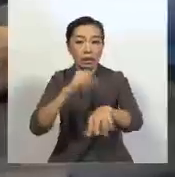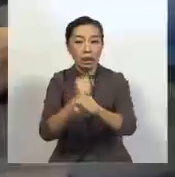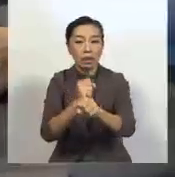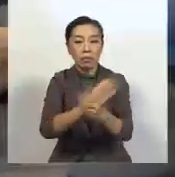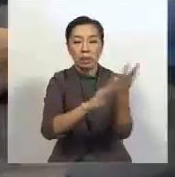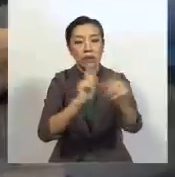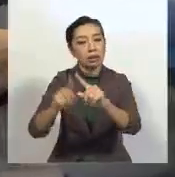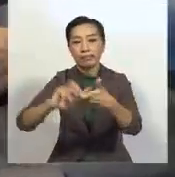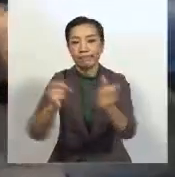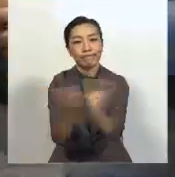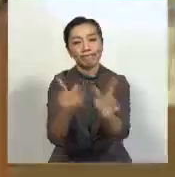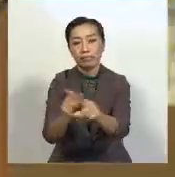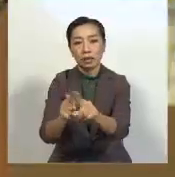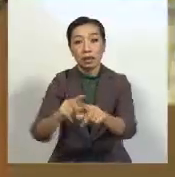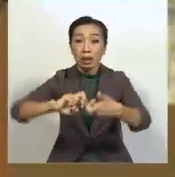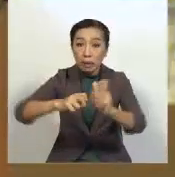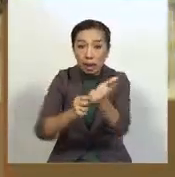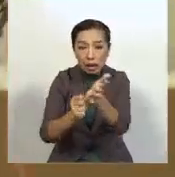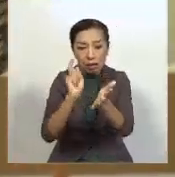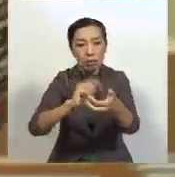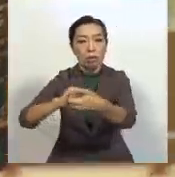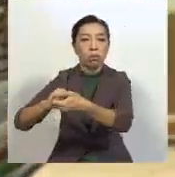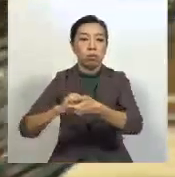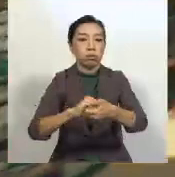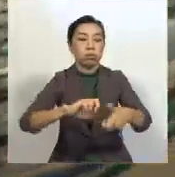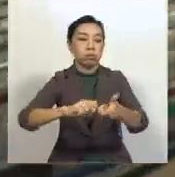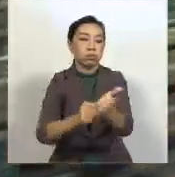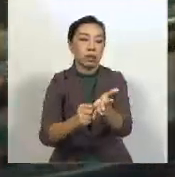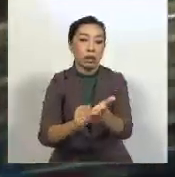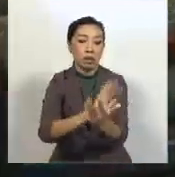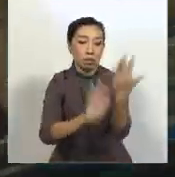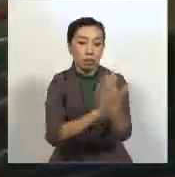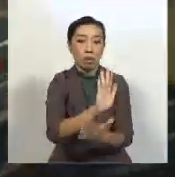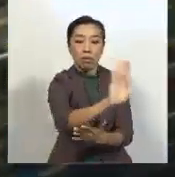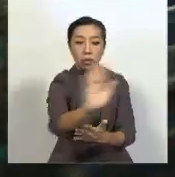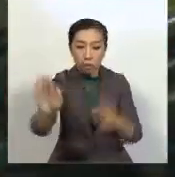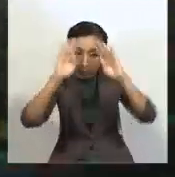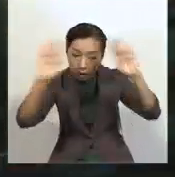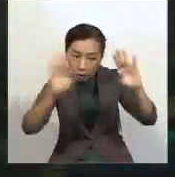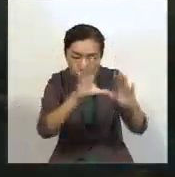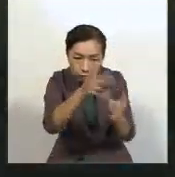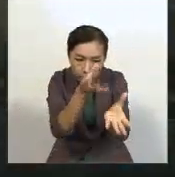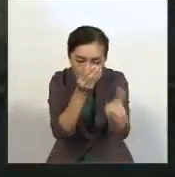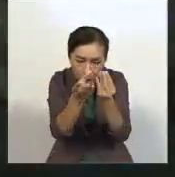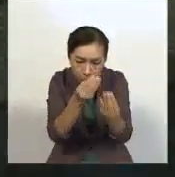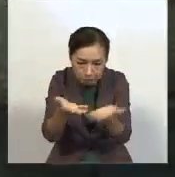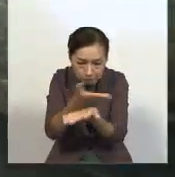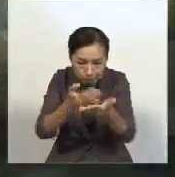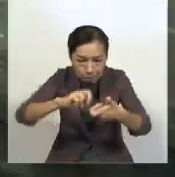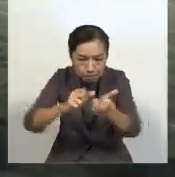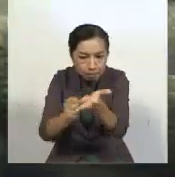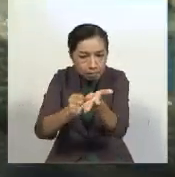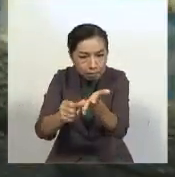ระดับการแก้ปัญหาจึงต้องร่วมมือกันและนำประสบการณ์ของแต่ละประเทศไปศึกษาเพื่อหาแนวทางการแก้ปัญหาอย่างยั่ง